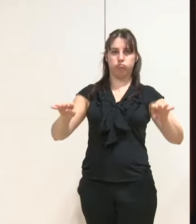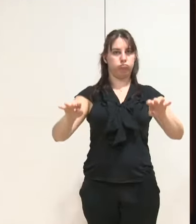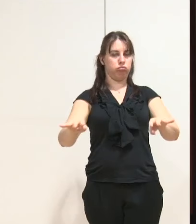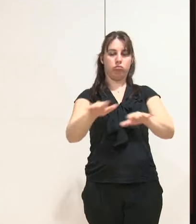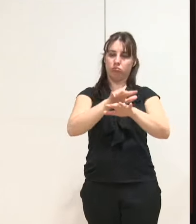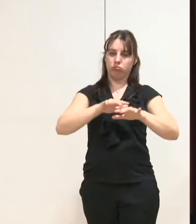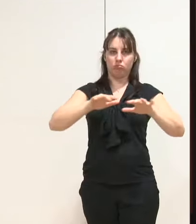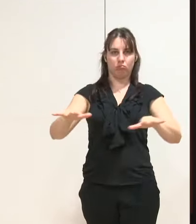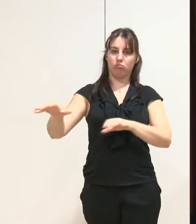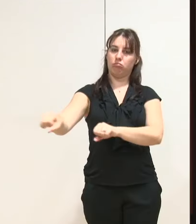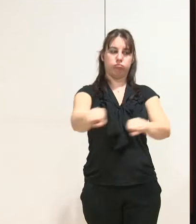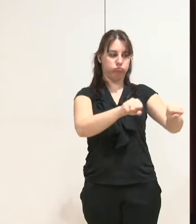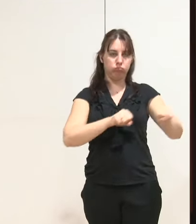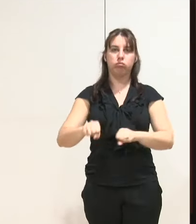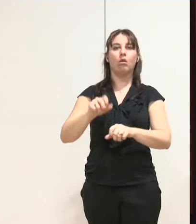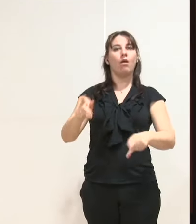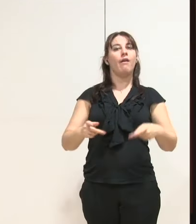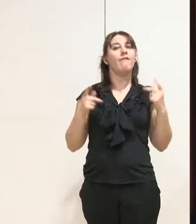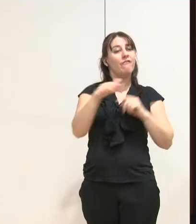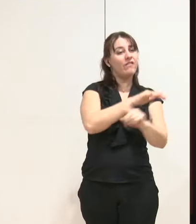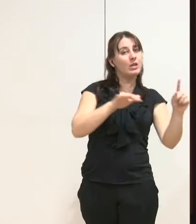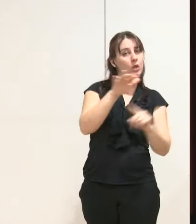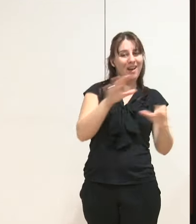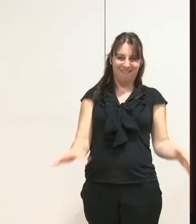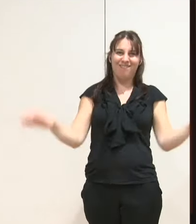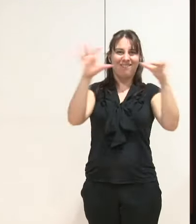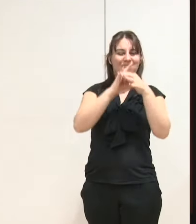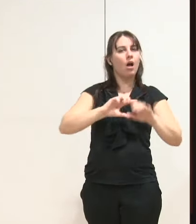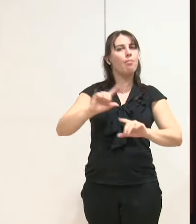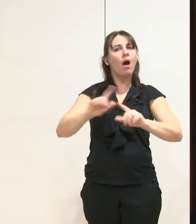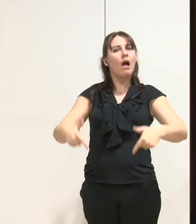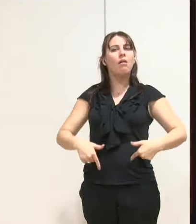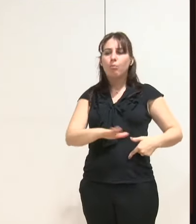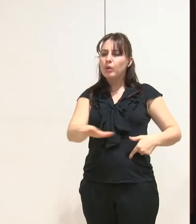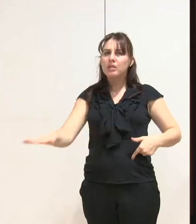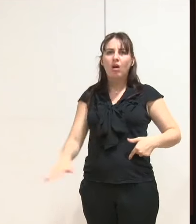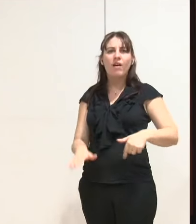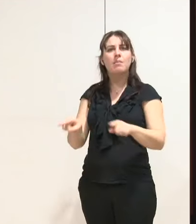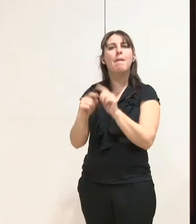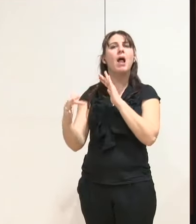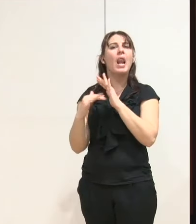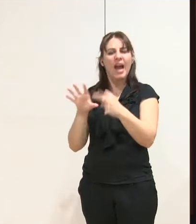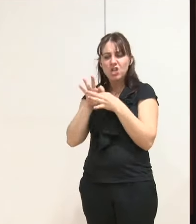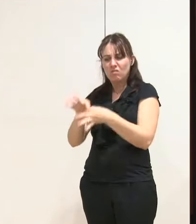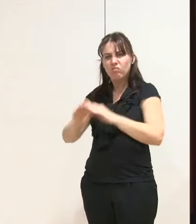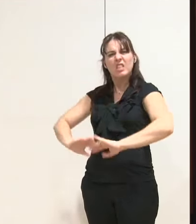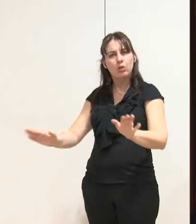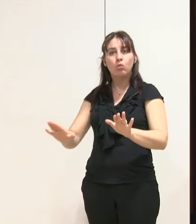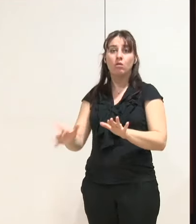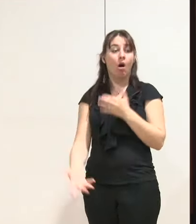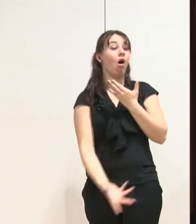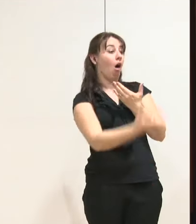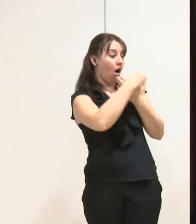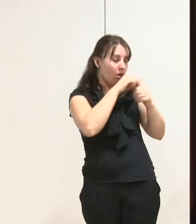des lieux de vie sociale des quartiers et pas exclusivement avec les établissements petit enfance que sont les crèches et donc